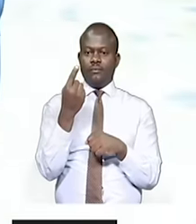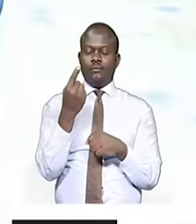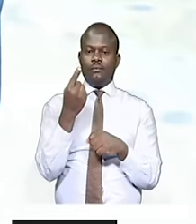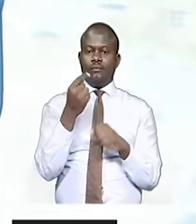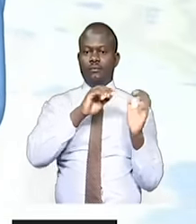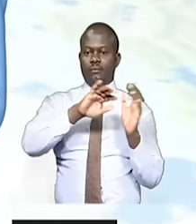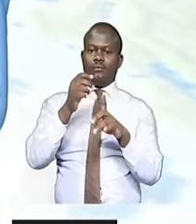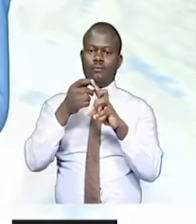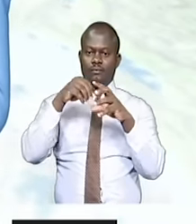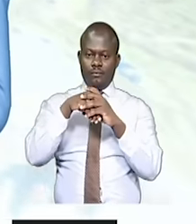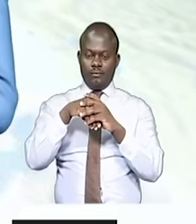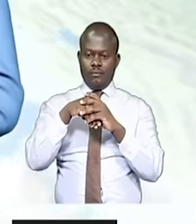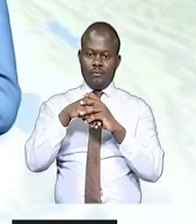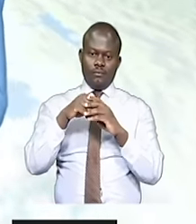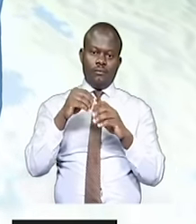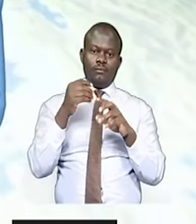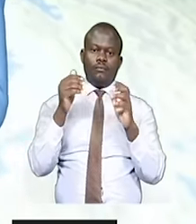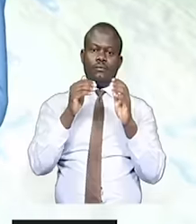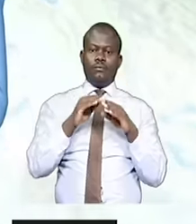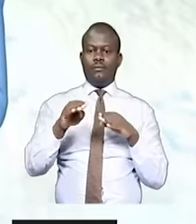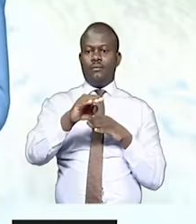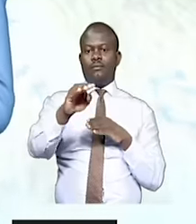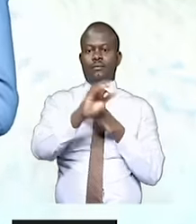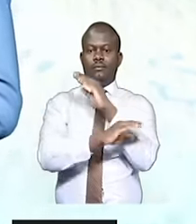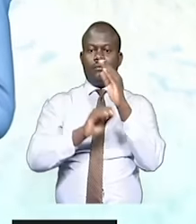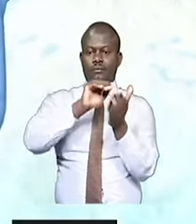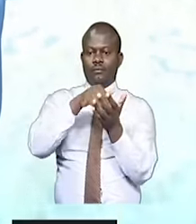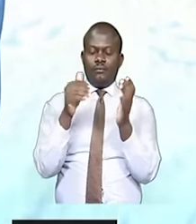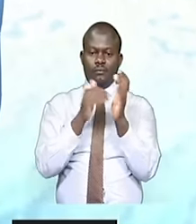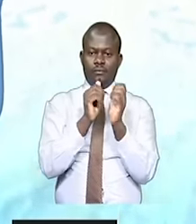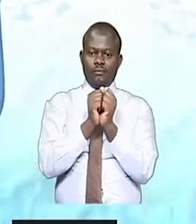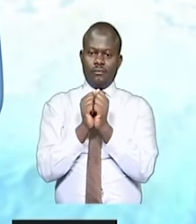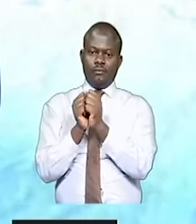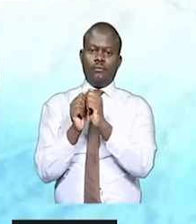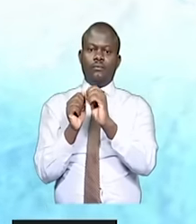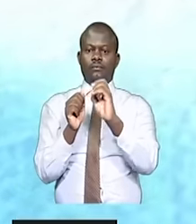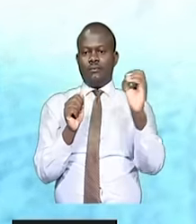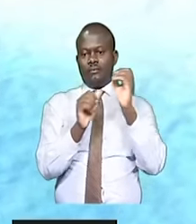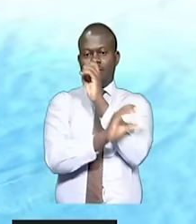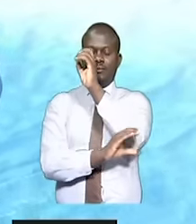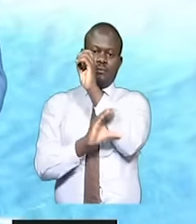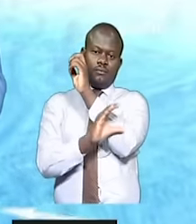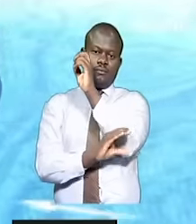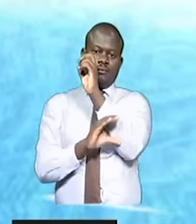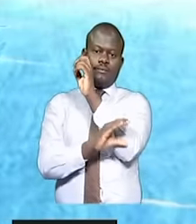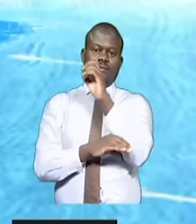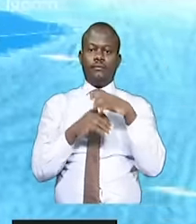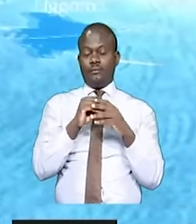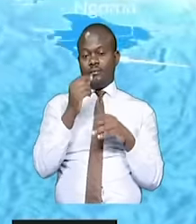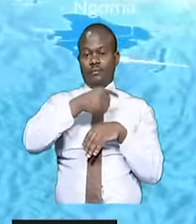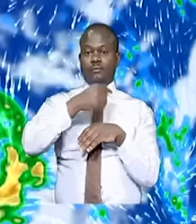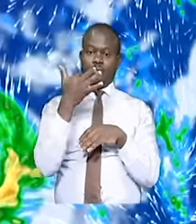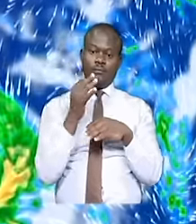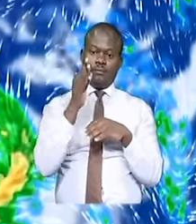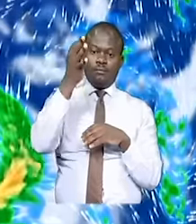uturuka mu bice by'Iburasirazuba werekeza mu gihugu hagati ndetse no mu burengerazuba bw'igihugu naho mu minsi itanu